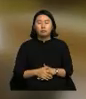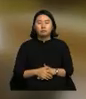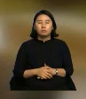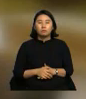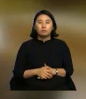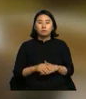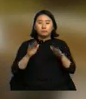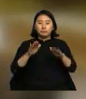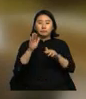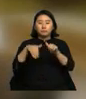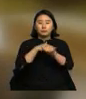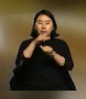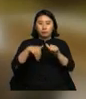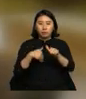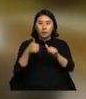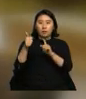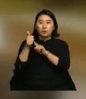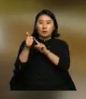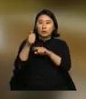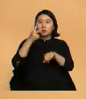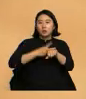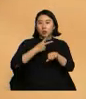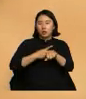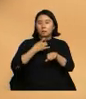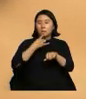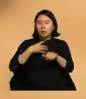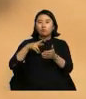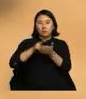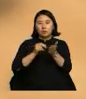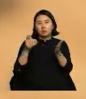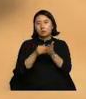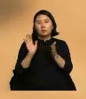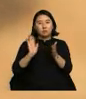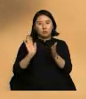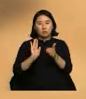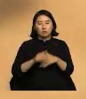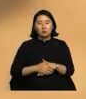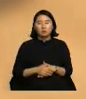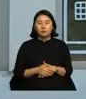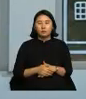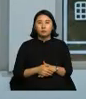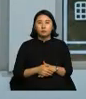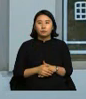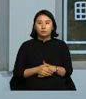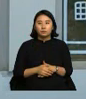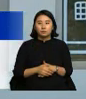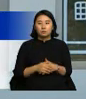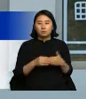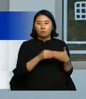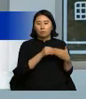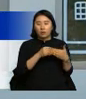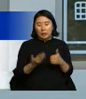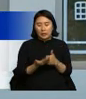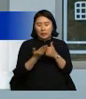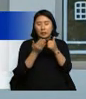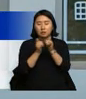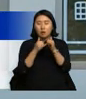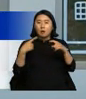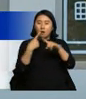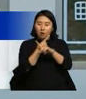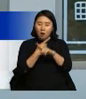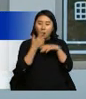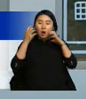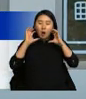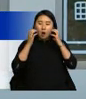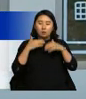점에서 이번 사태는 원장과 교사들만의 문제로 그치지 않고 있습니다. 그러면 주 양육자가 바뀌는 거나 마찬가지인데